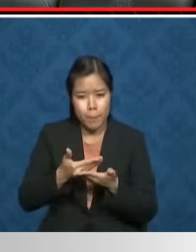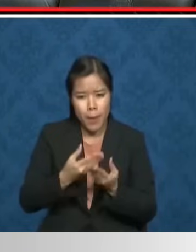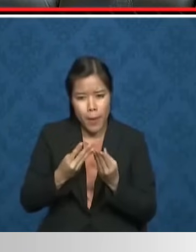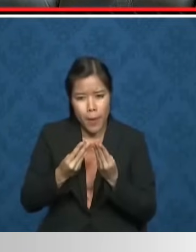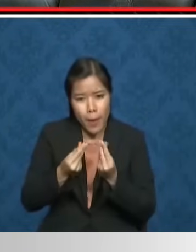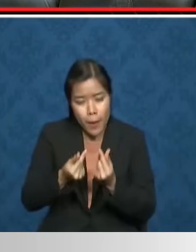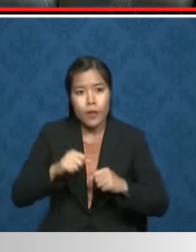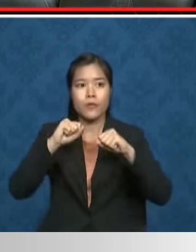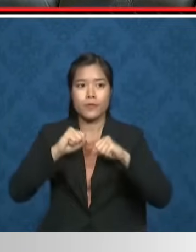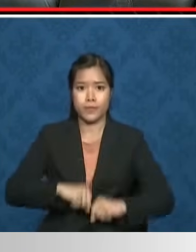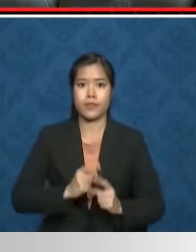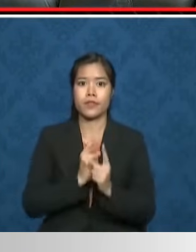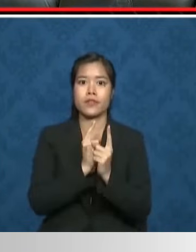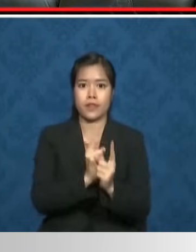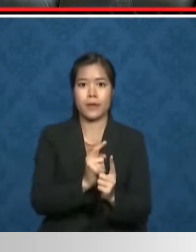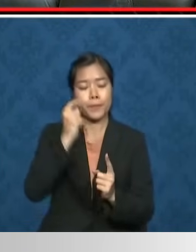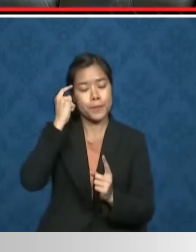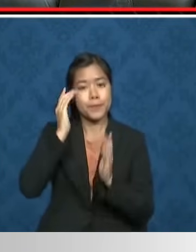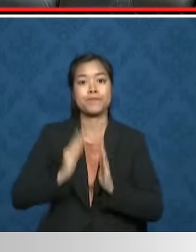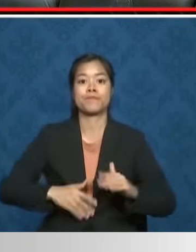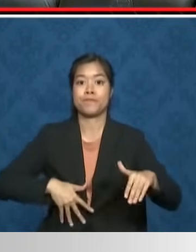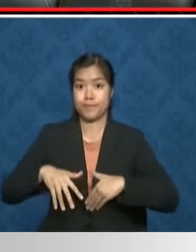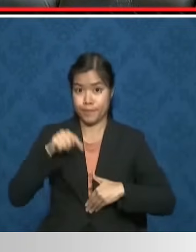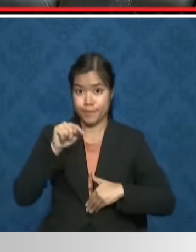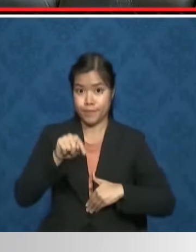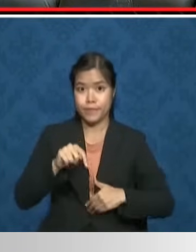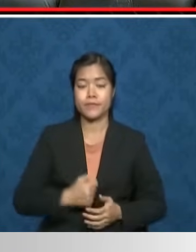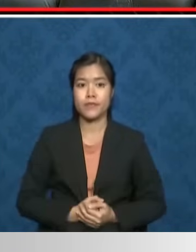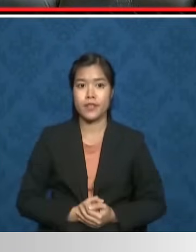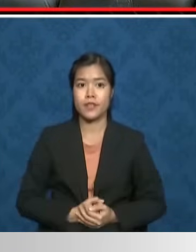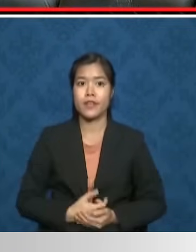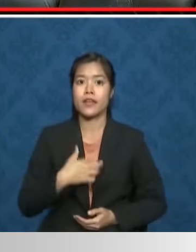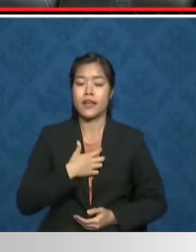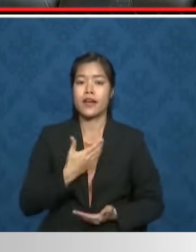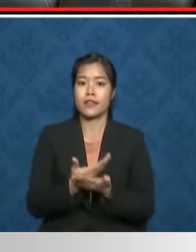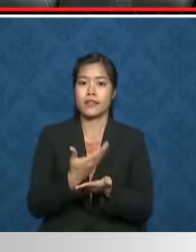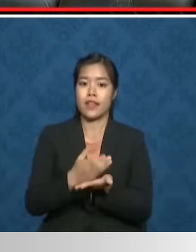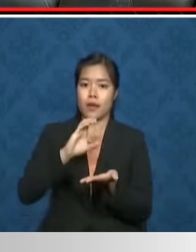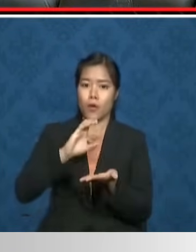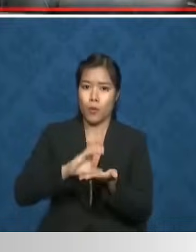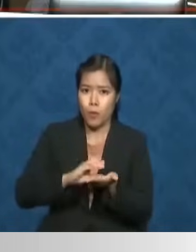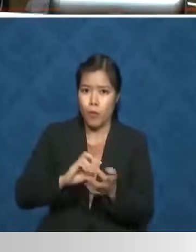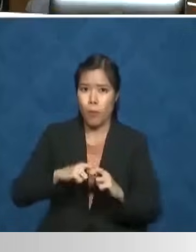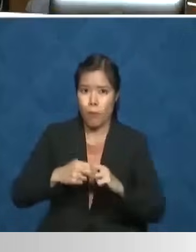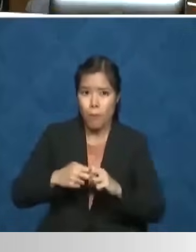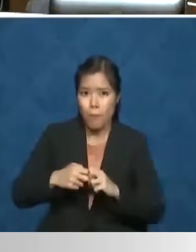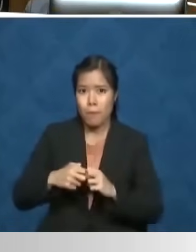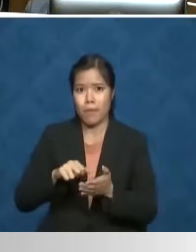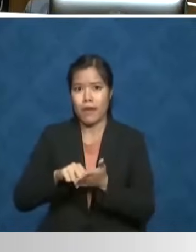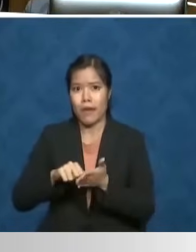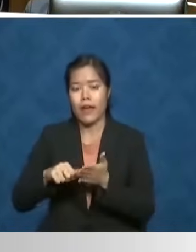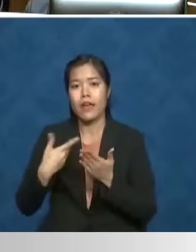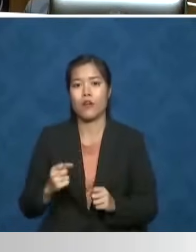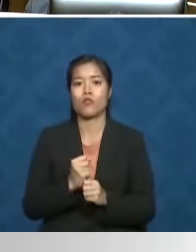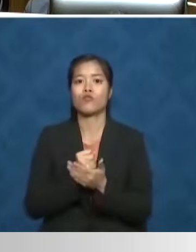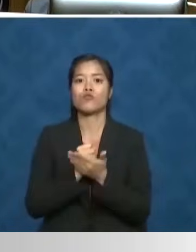มกับความหวังของพี่น้องประชาชนผมขอให้เราได้ช่วยกันอุดรอยรั่วของงบประมาณประเทศและช่วยกันบังคับทิศทางเรือ